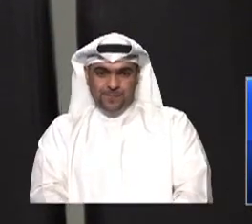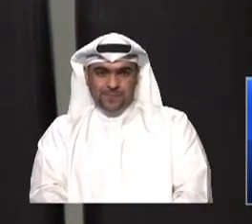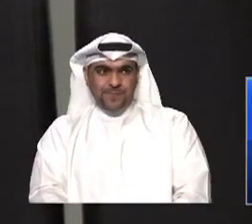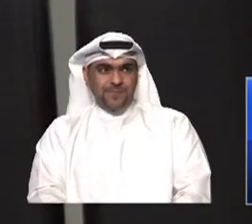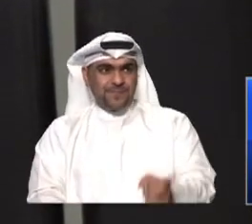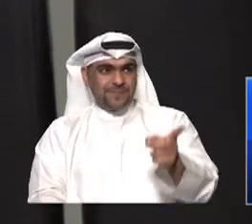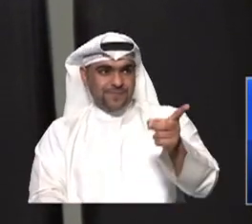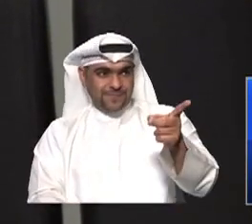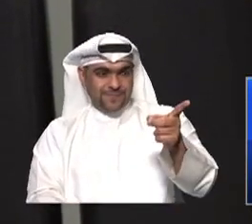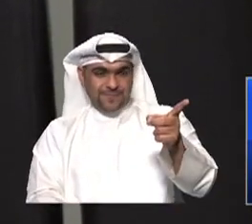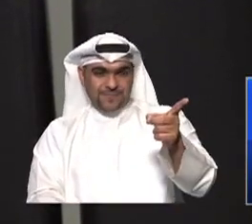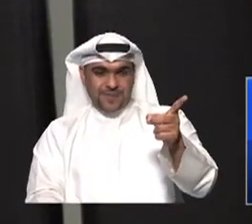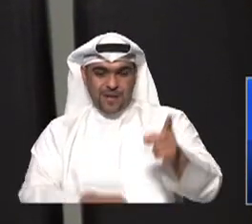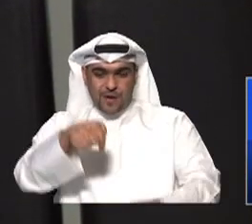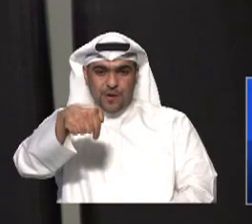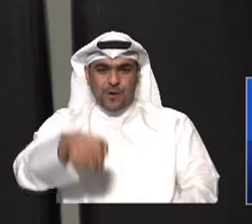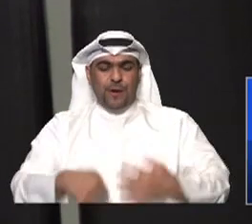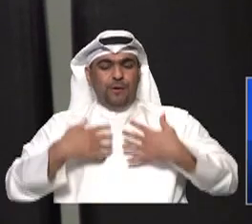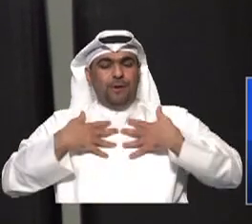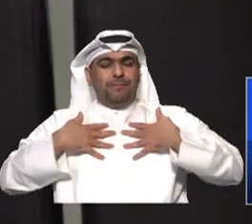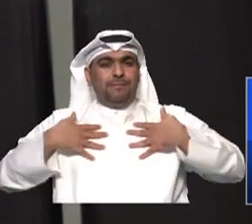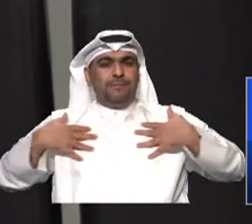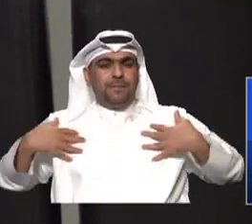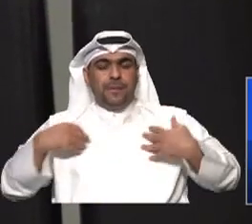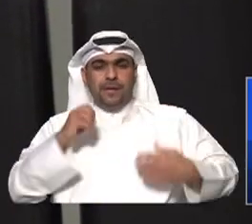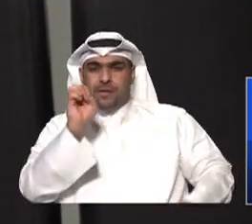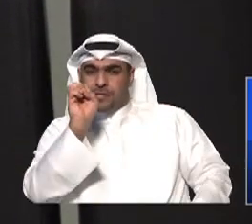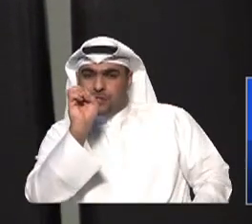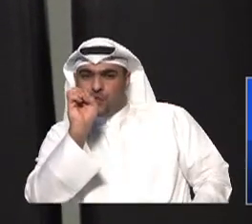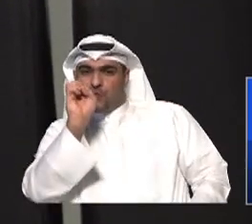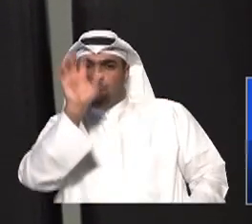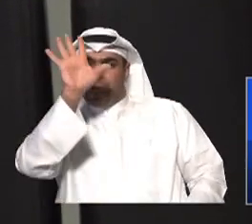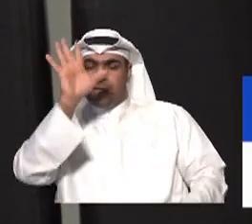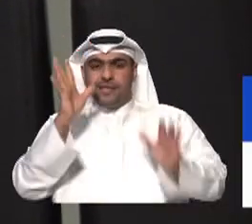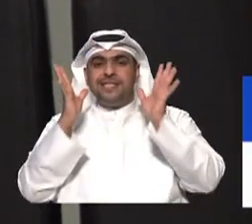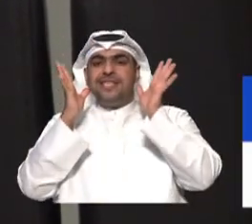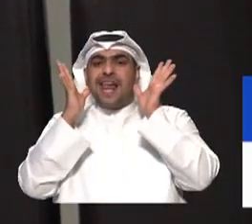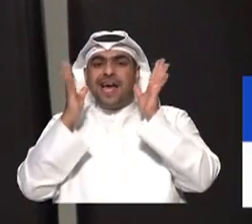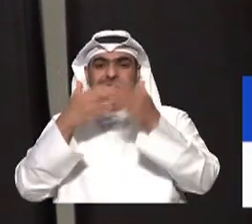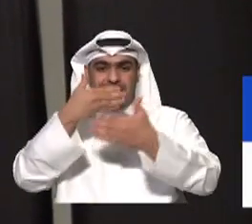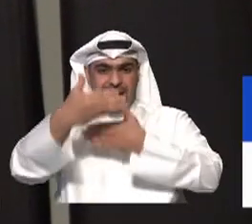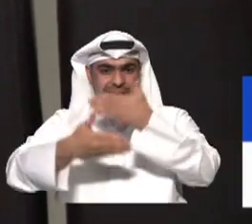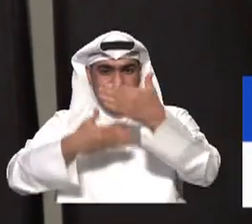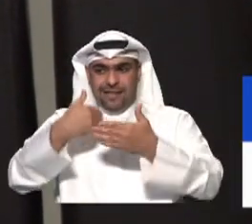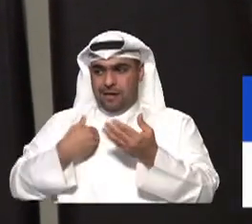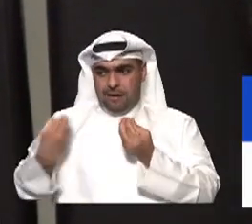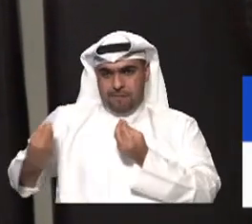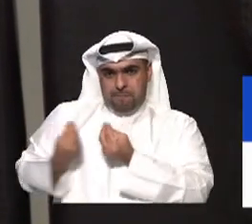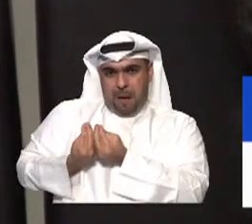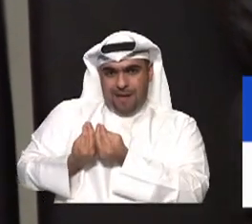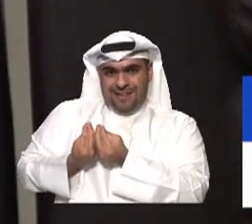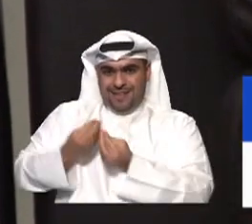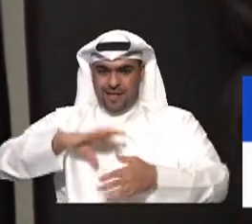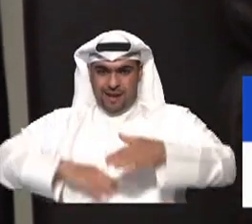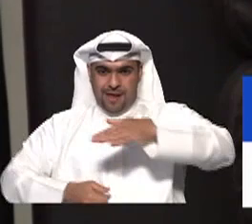تشرفت بالصلاة مع سيدي حضرة صاحب السمو، وينقل لكم تبريكاته في العيد، وينقل لكم